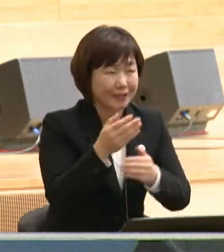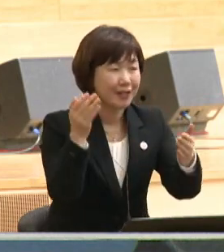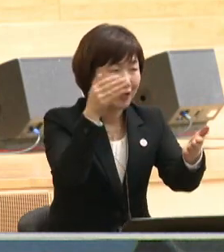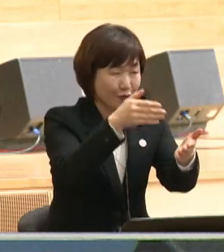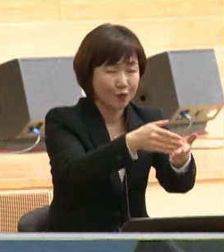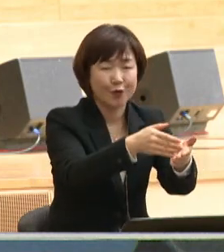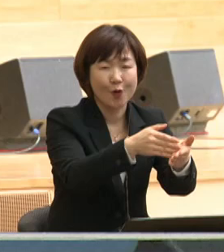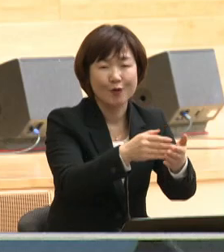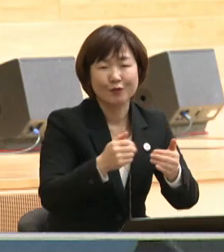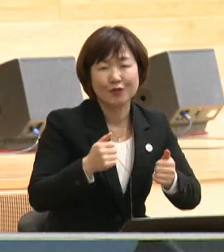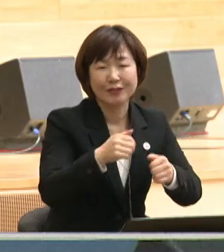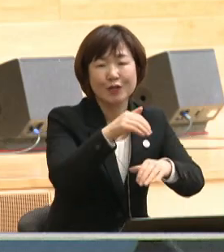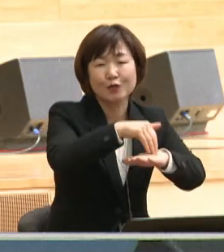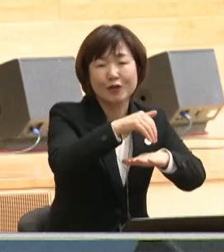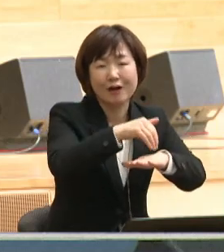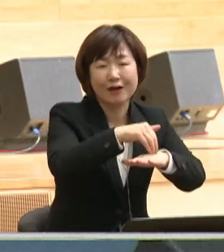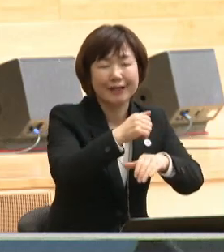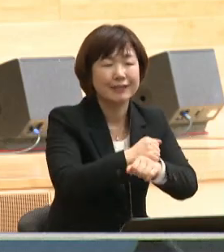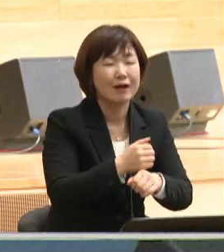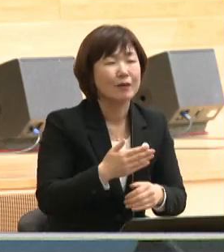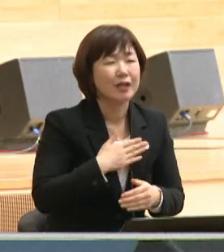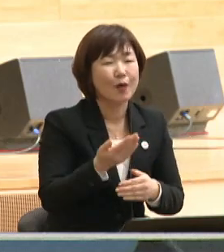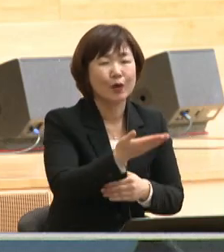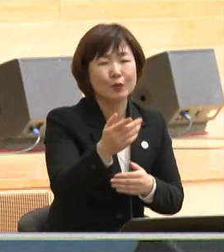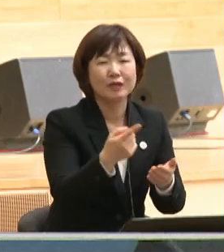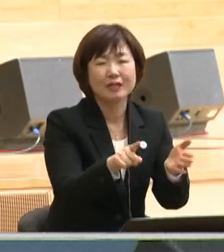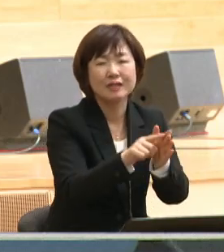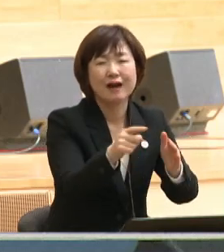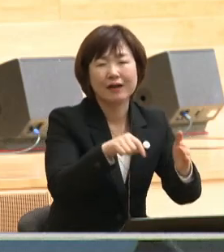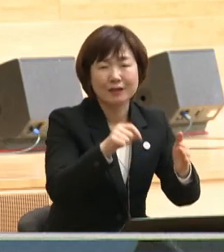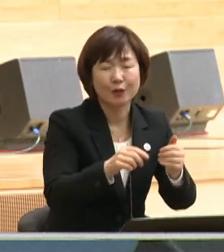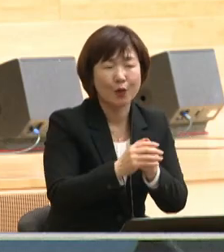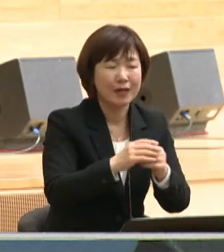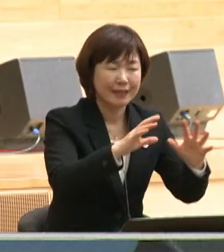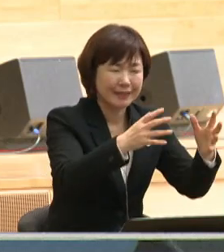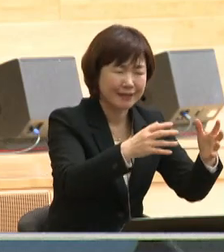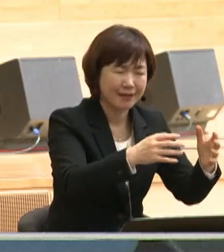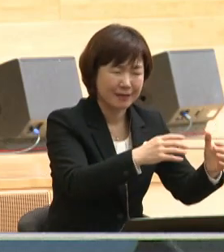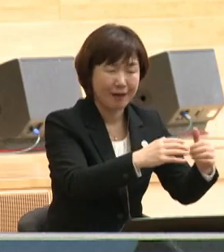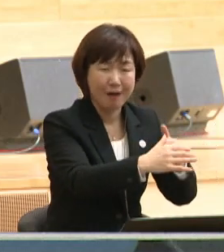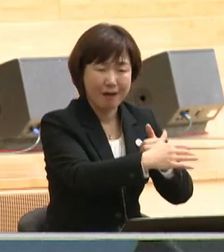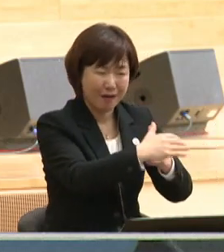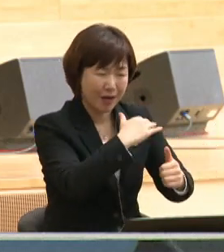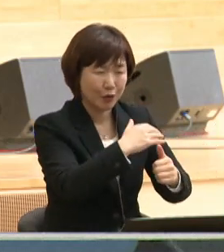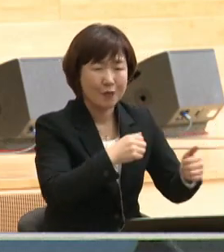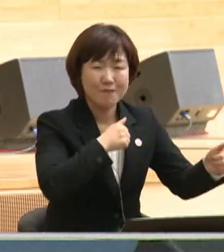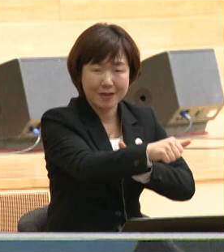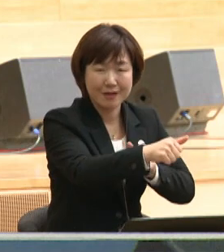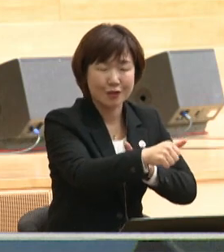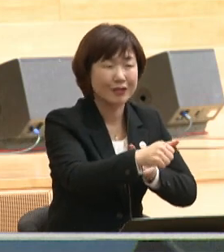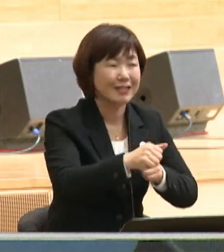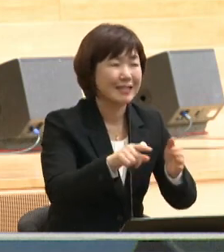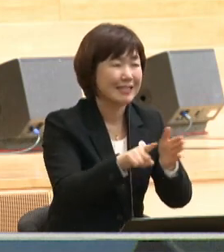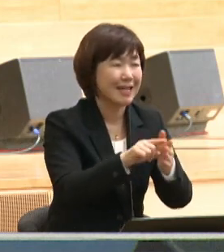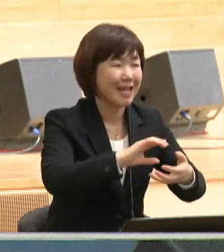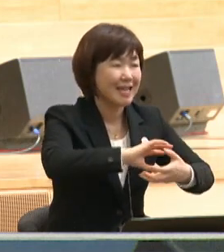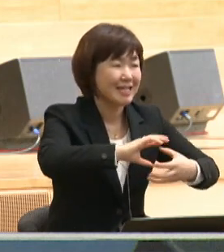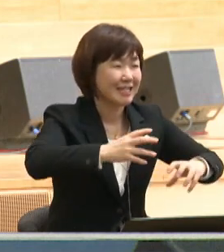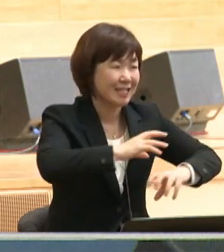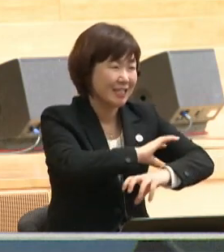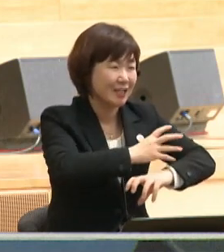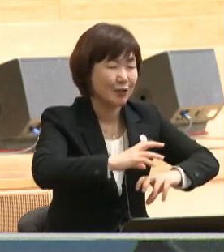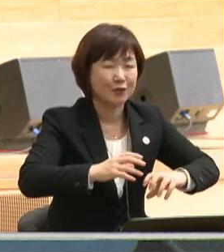훈련하여서 우리 신앙에도 세상에서 버티고 이길 수 있는 그러한 신앙의 근육이 생길 수 있기를 간절히 소망합니다